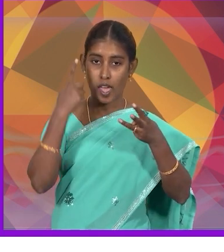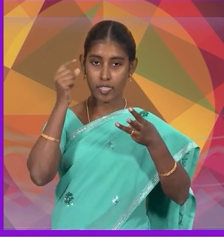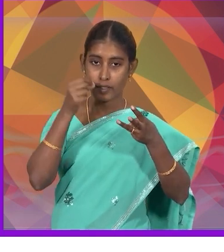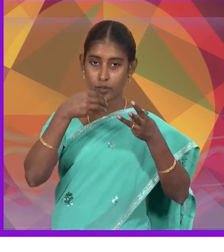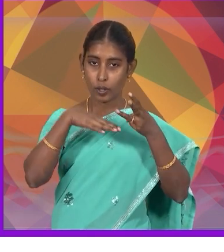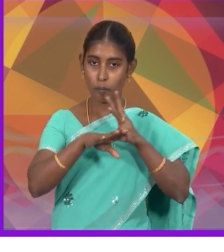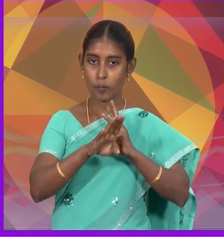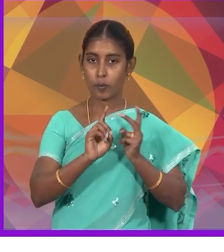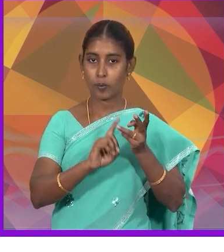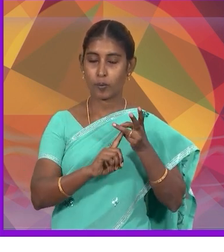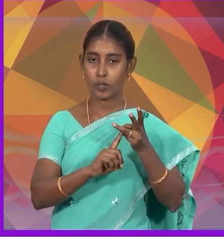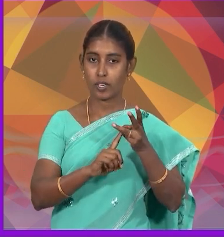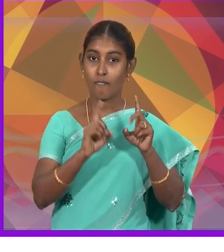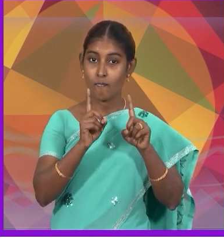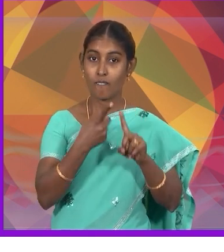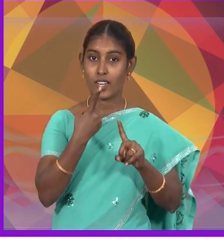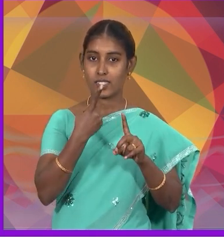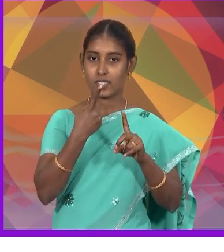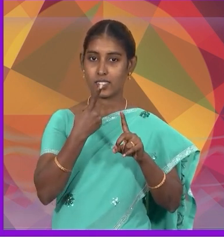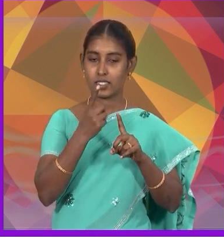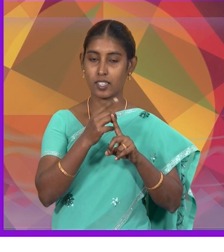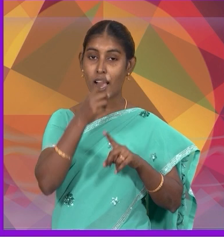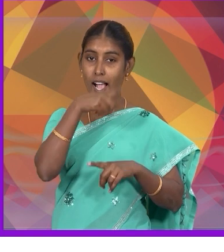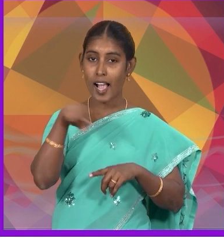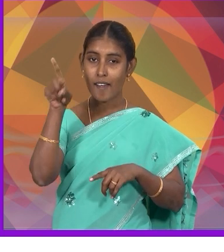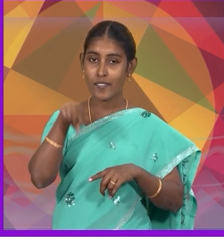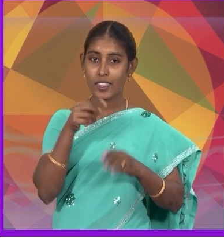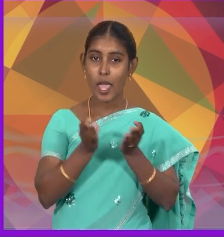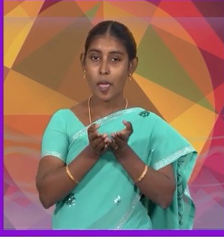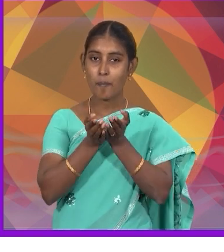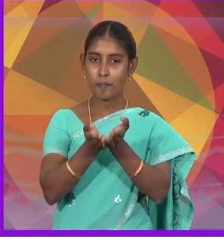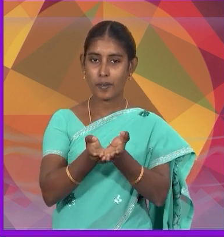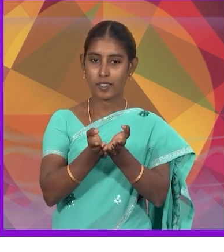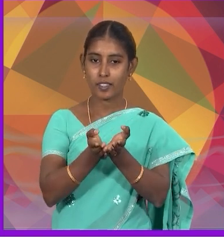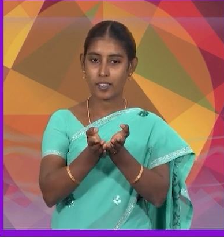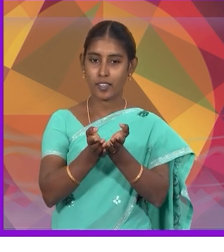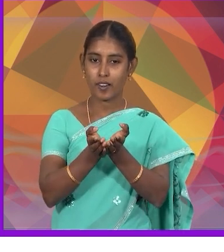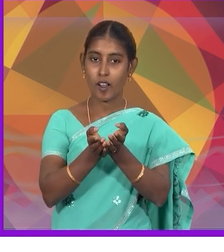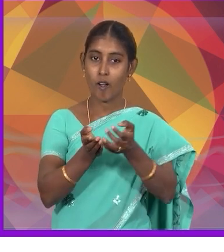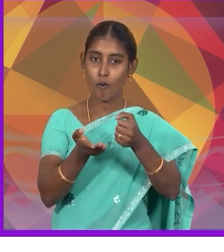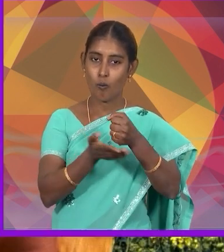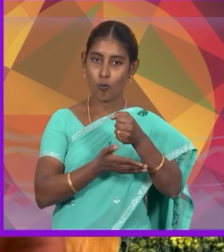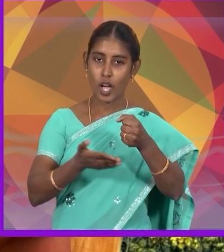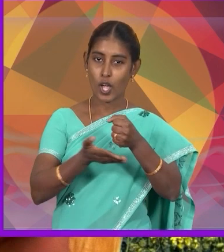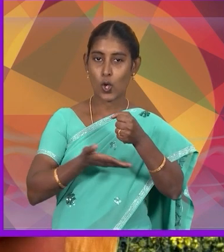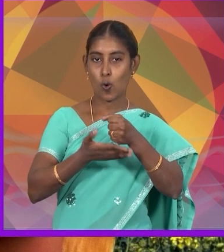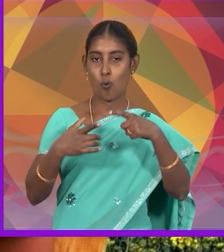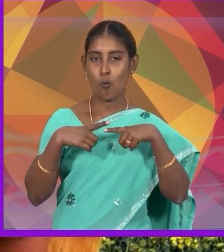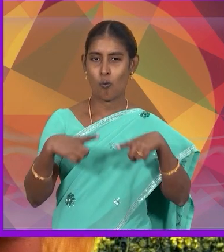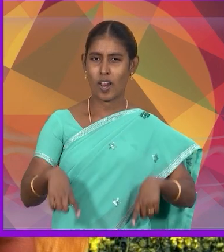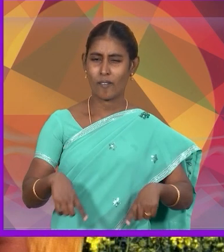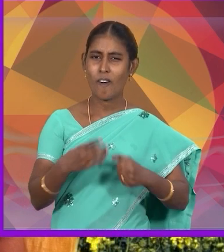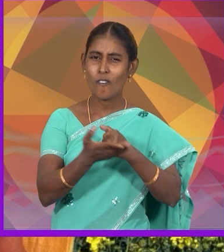7வது வகுப்பு 3வது பருவம் இயல் 1 கவிதை பேழை வயலும் வாழ்வும்.